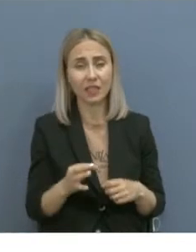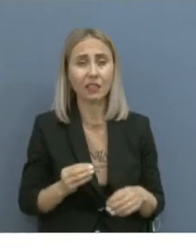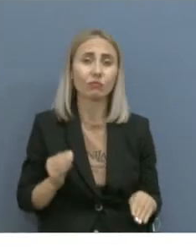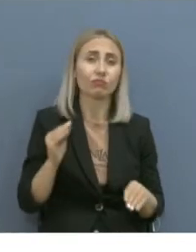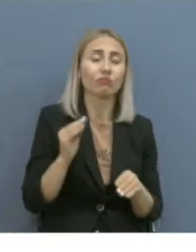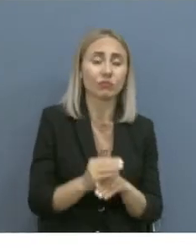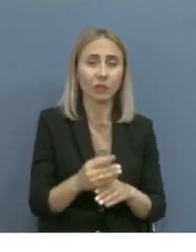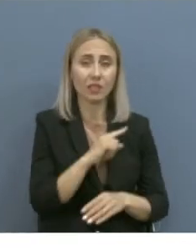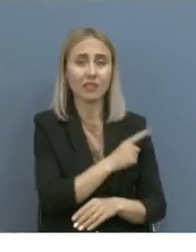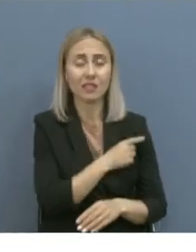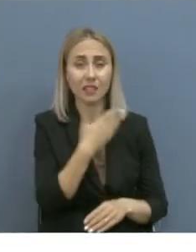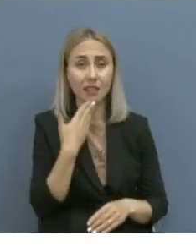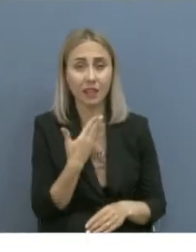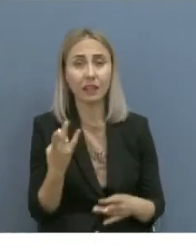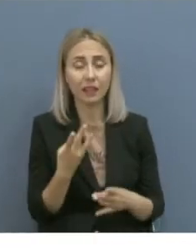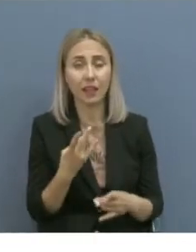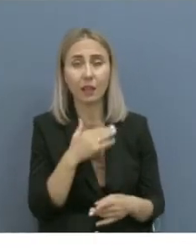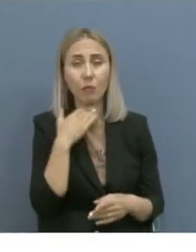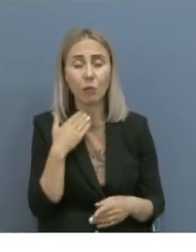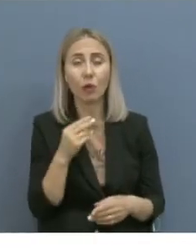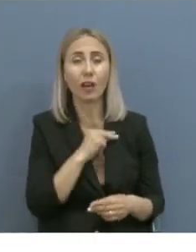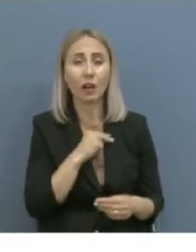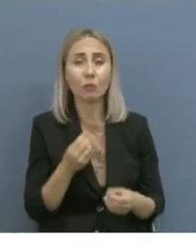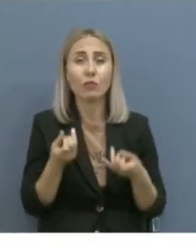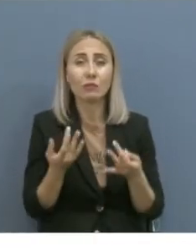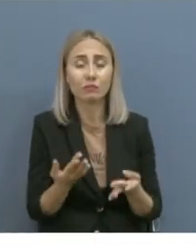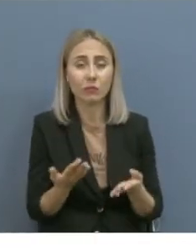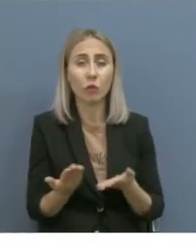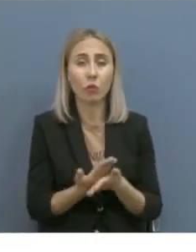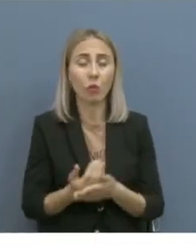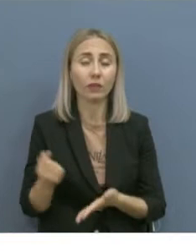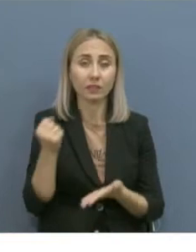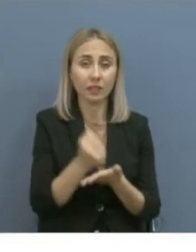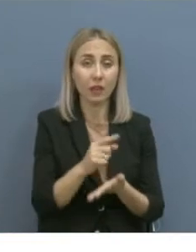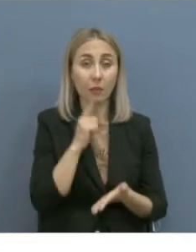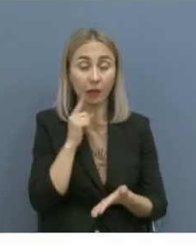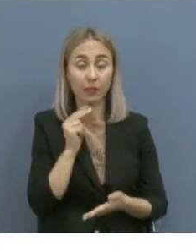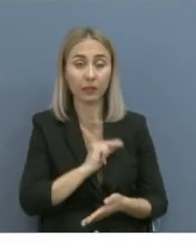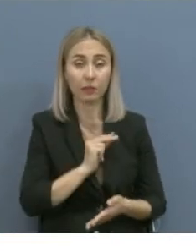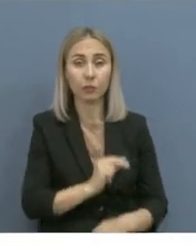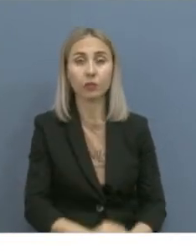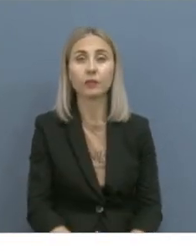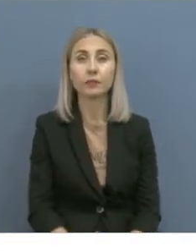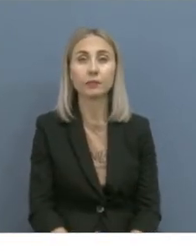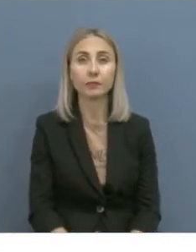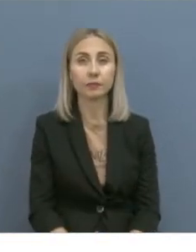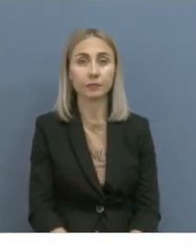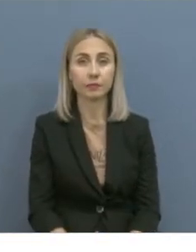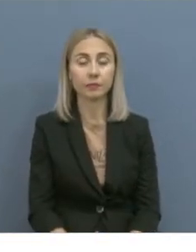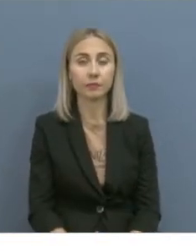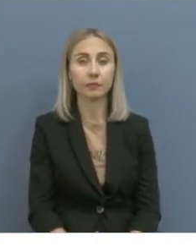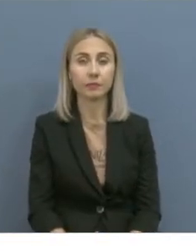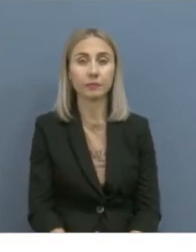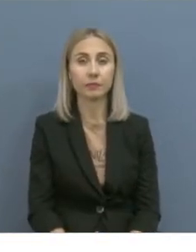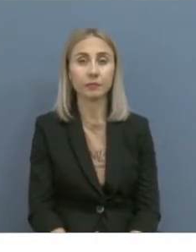асыру бойынша кешенді іс-шаралар жоспарына сәйкес құжаттарды электрондық форматқа көшіру жұмысын жандандыру үшін биыл 49